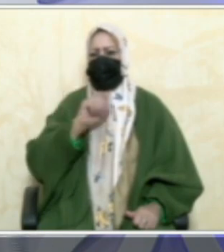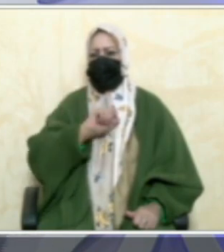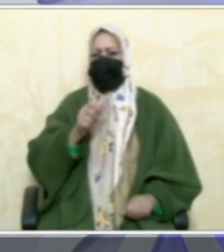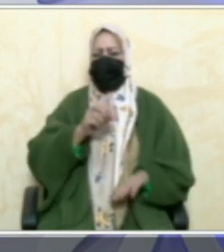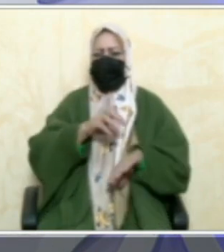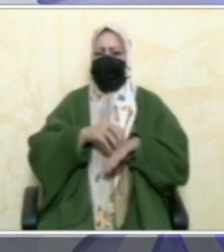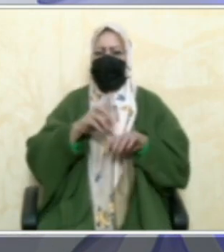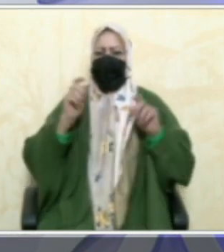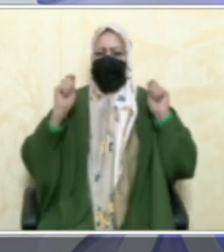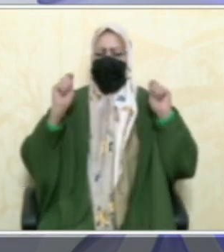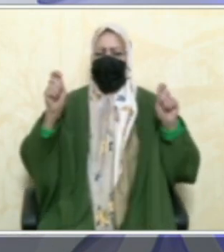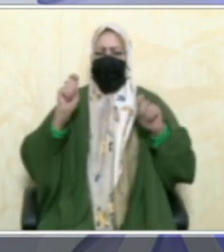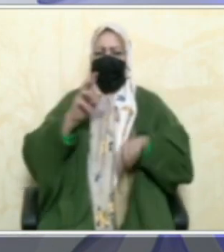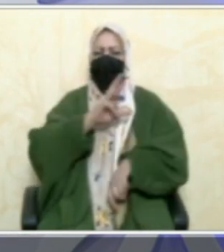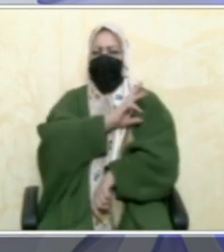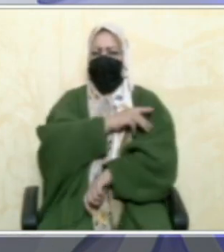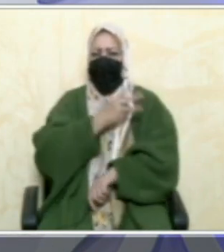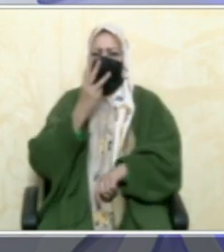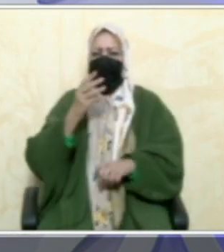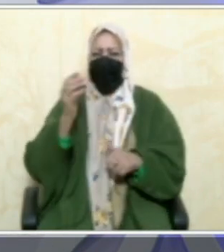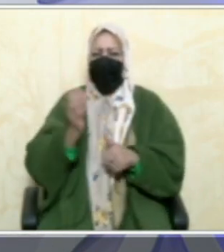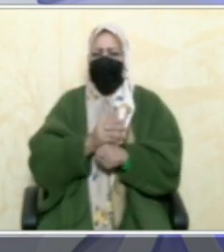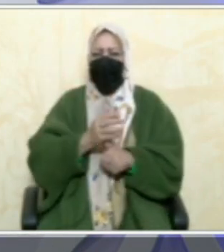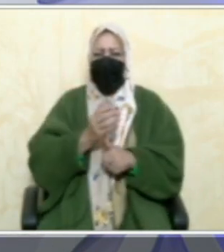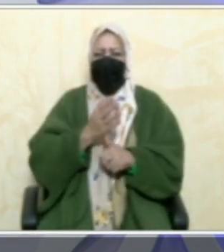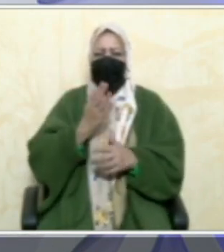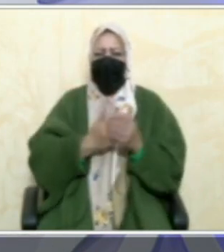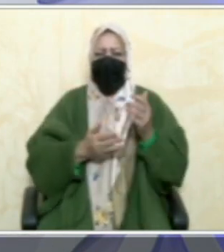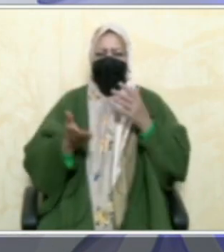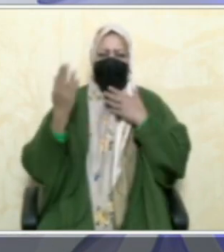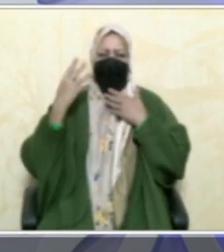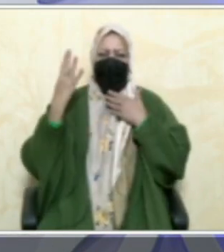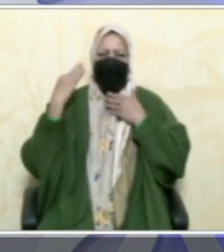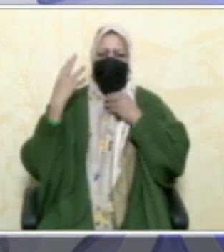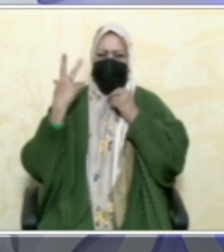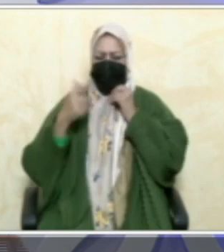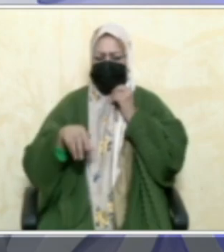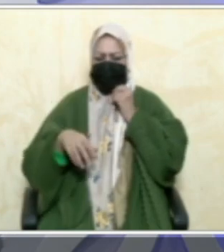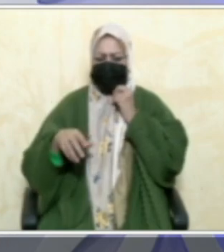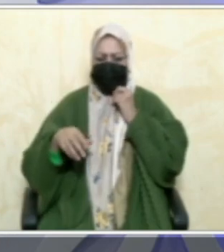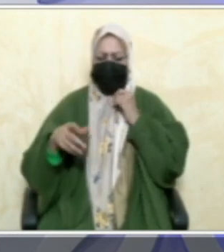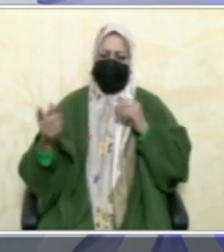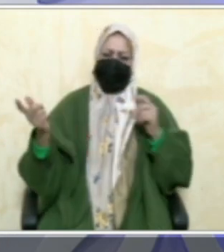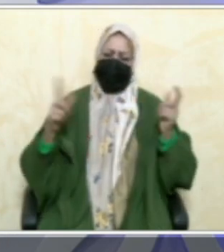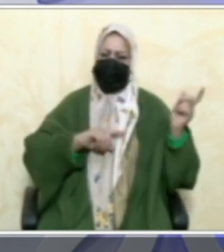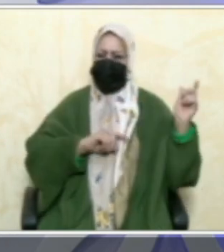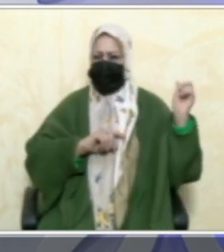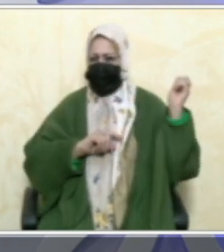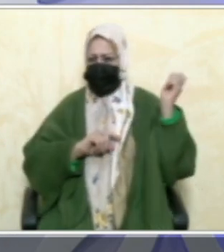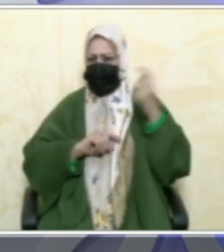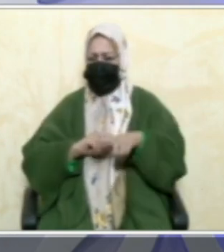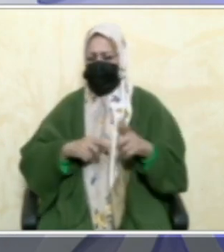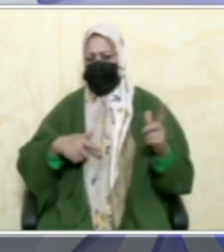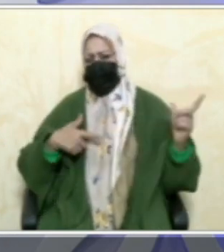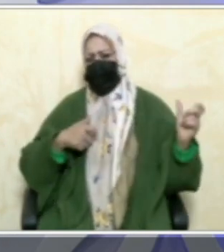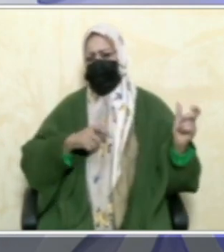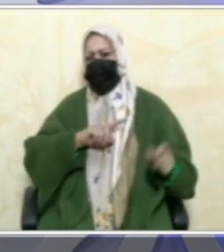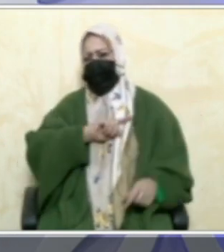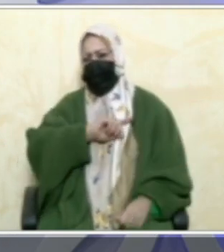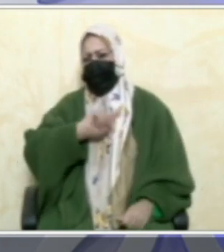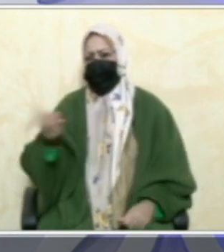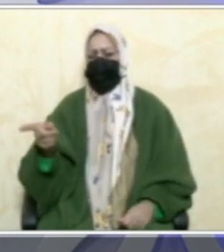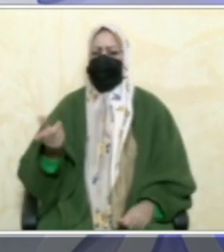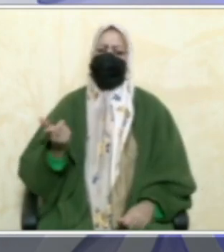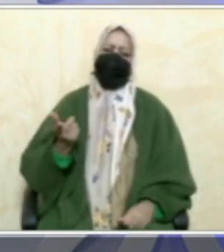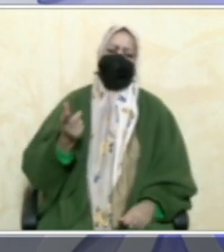من 4 أو 5 أيام، وردت المقاومة والمجاهدون بناء على هذا التصعيد. لكن